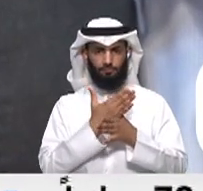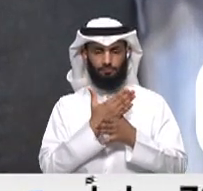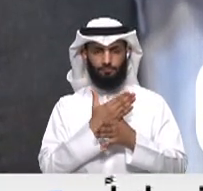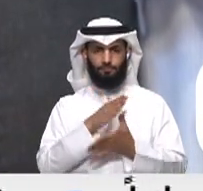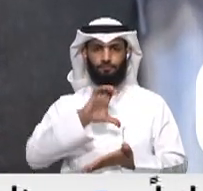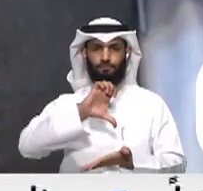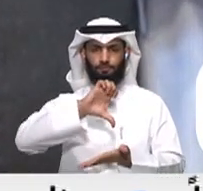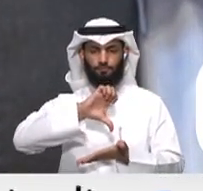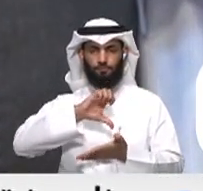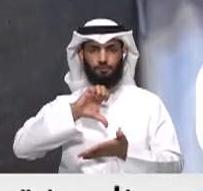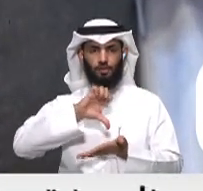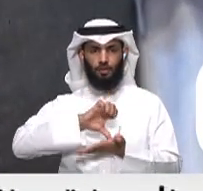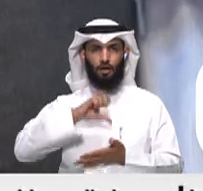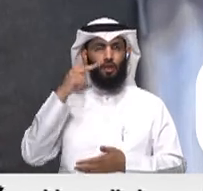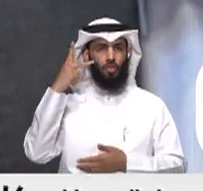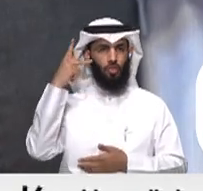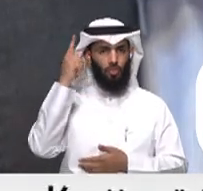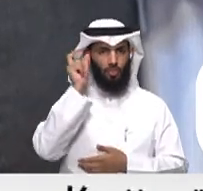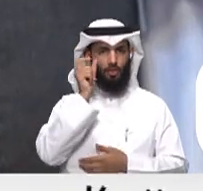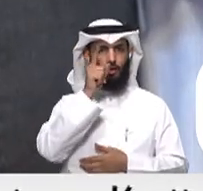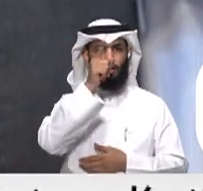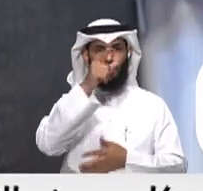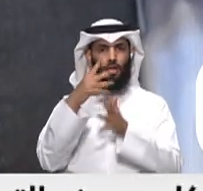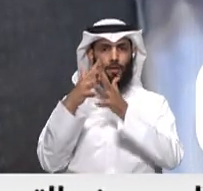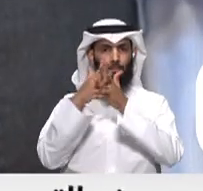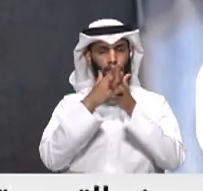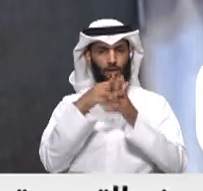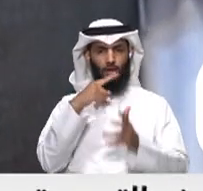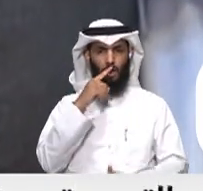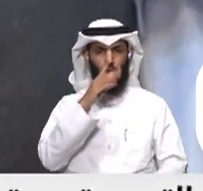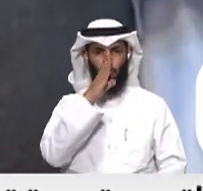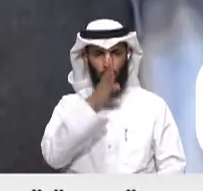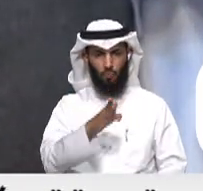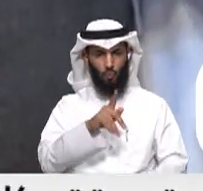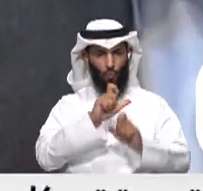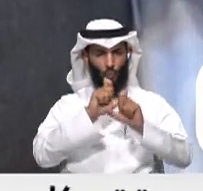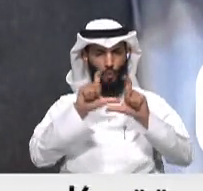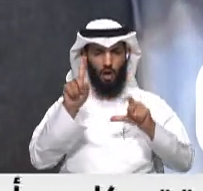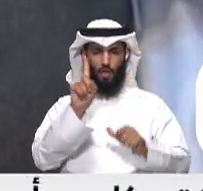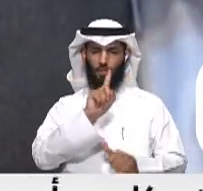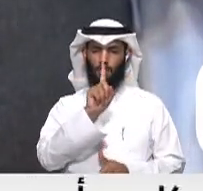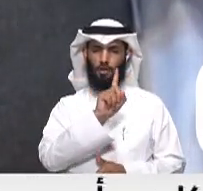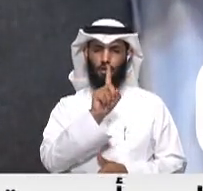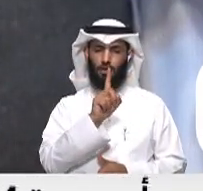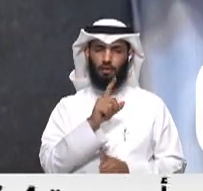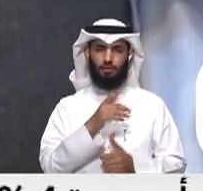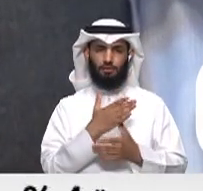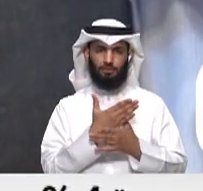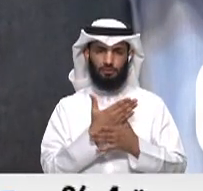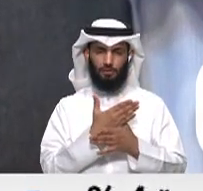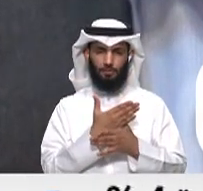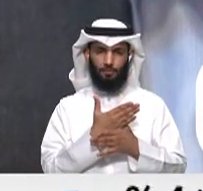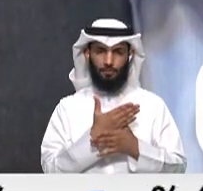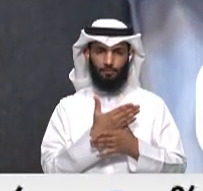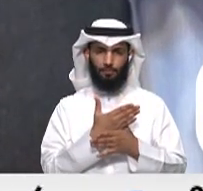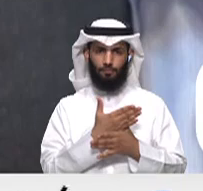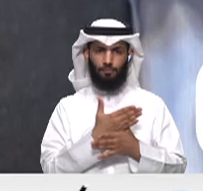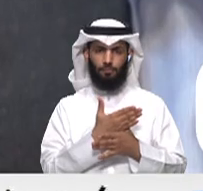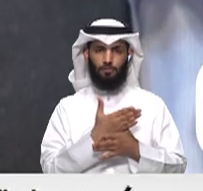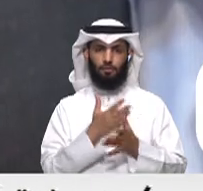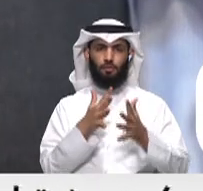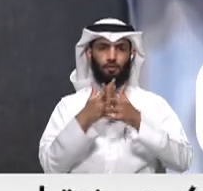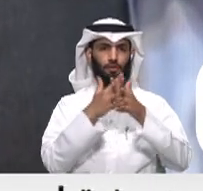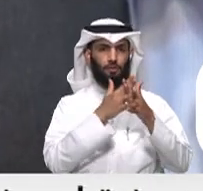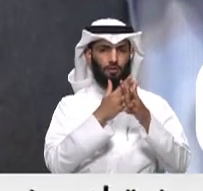الجانب الأمريكي لم يفي بمصداقيته عندما طالب إيران بضبط النفس،